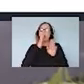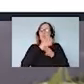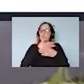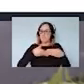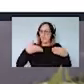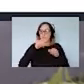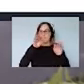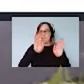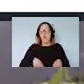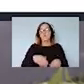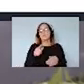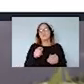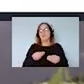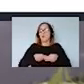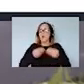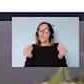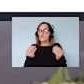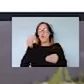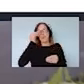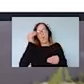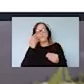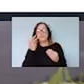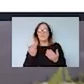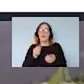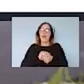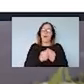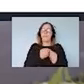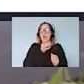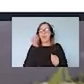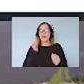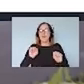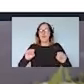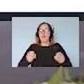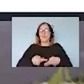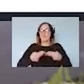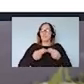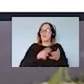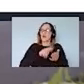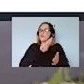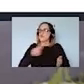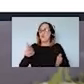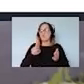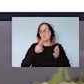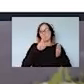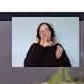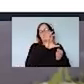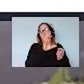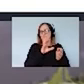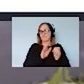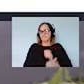które mogą mi pozwolić na przykład albo się rozwinąć, nauczyć czegoś, albo być lepszym aktywistą na rzecz ochrony